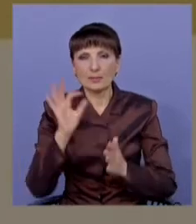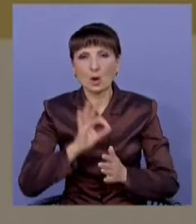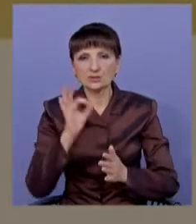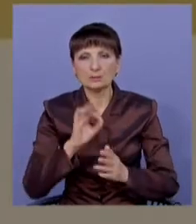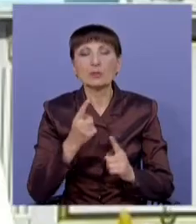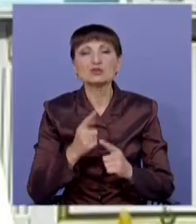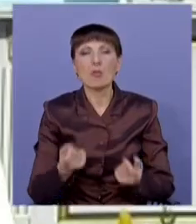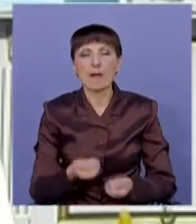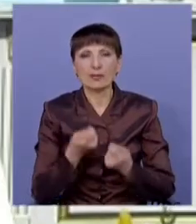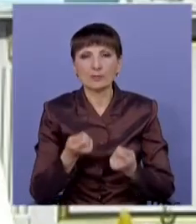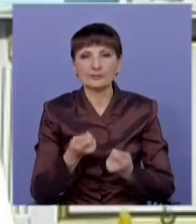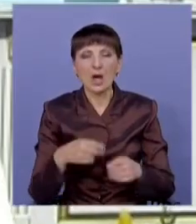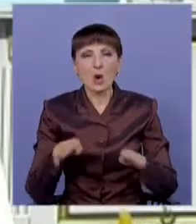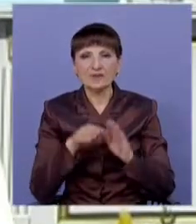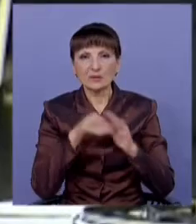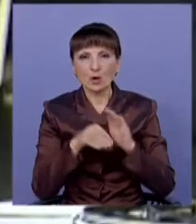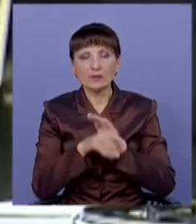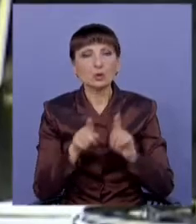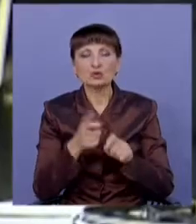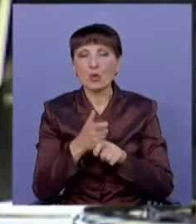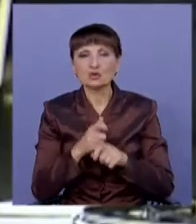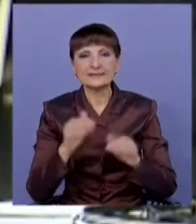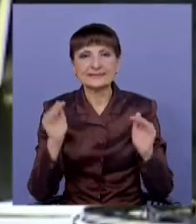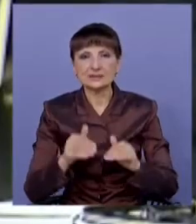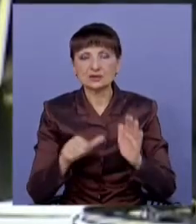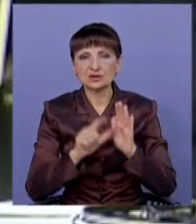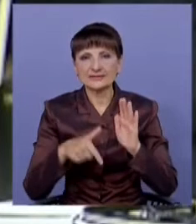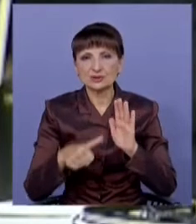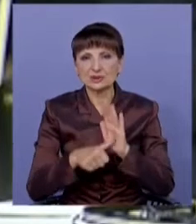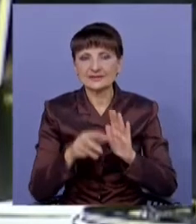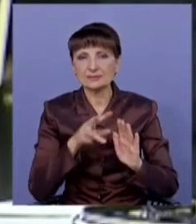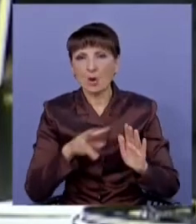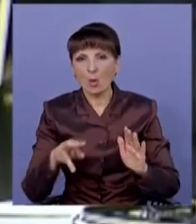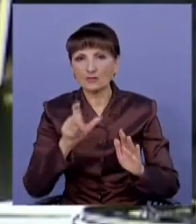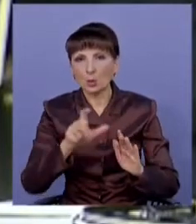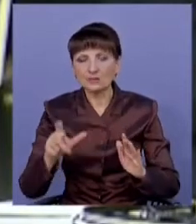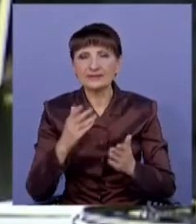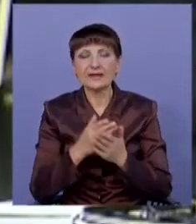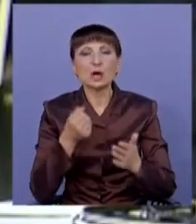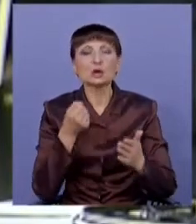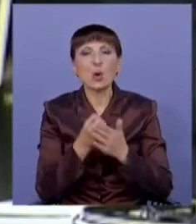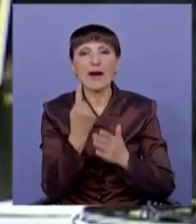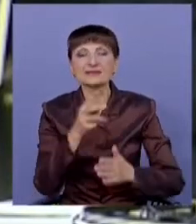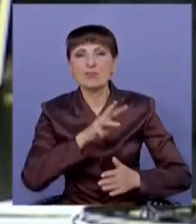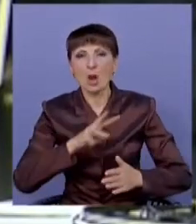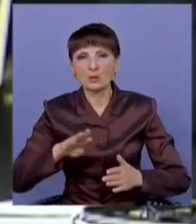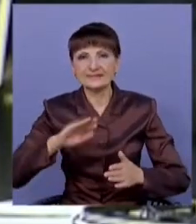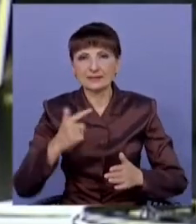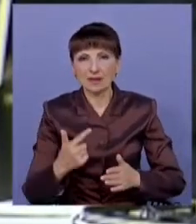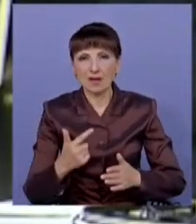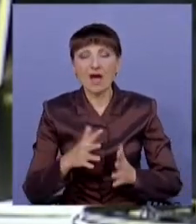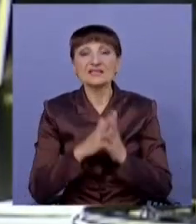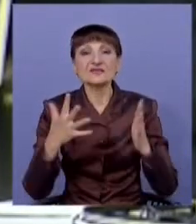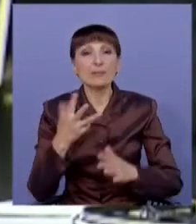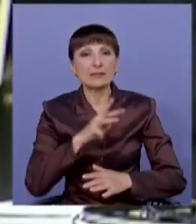0,09%. Уровень накоплений тоже очень низкий. 6,6 миллионов казахстанцев имеют накопление до 1 миллиона тенге. А свыше